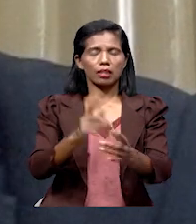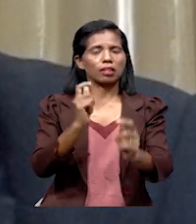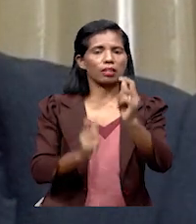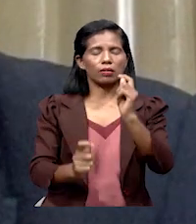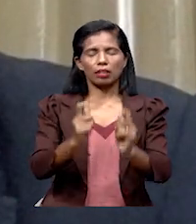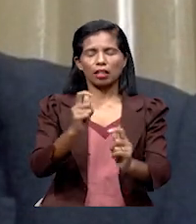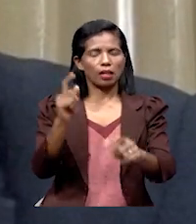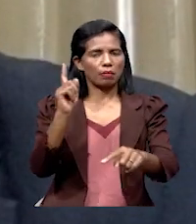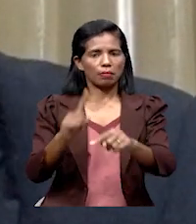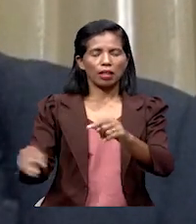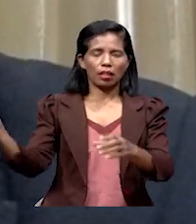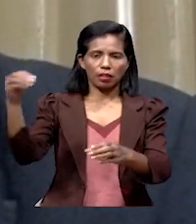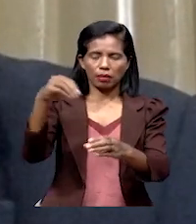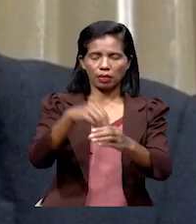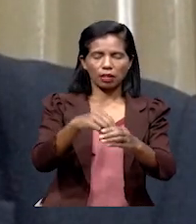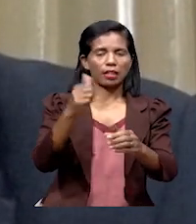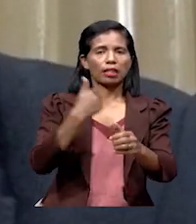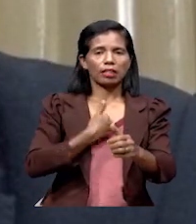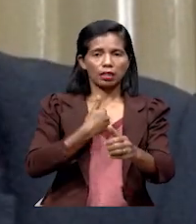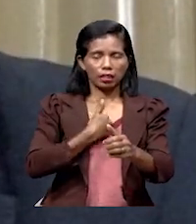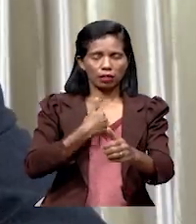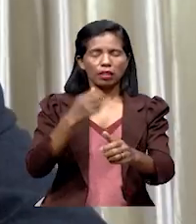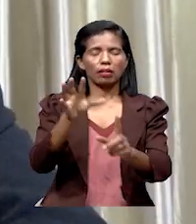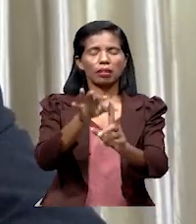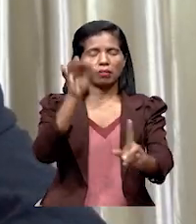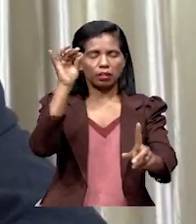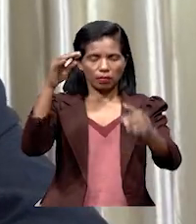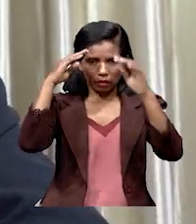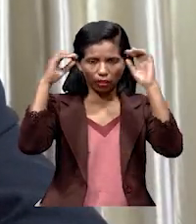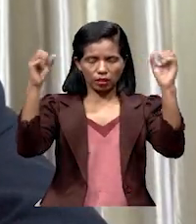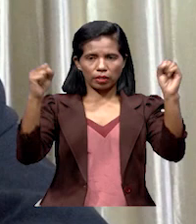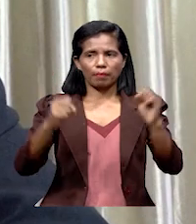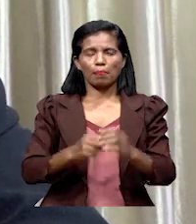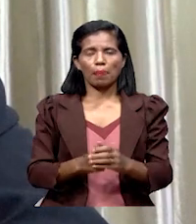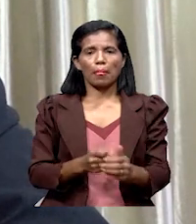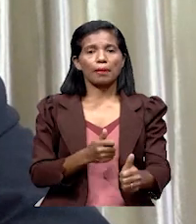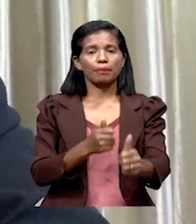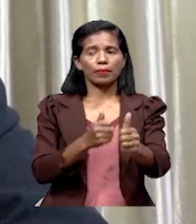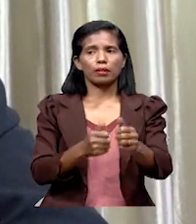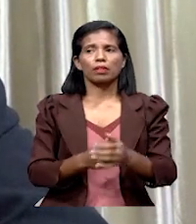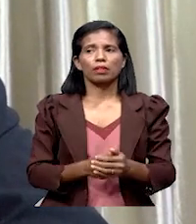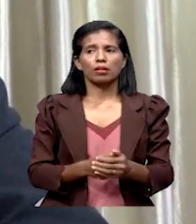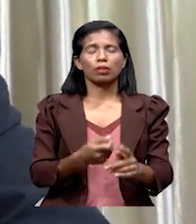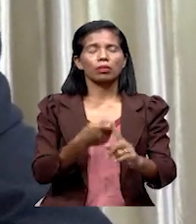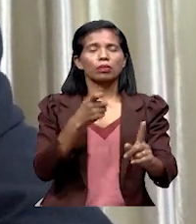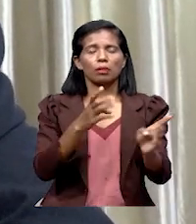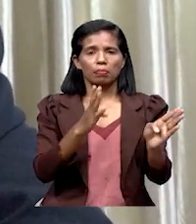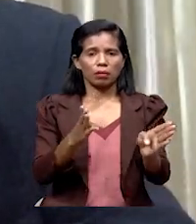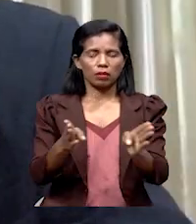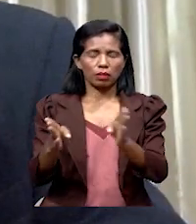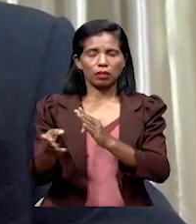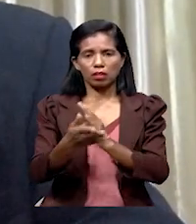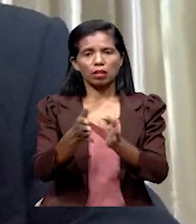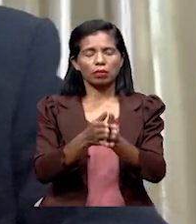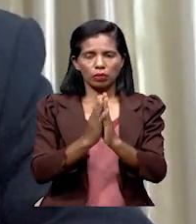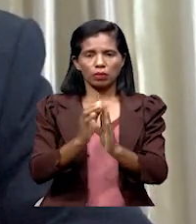bele admiti ona candidato ne atu complete ia lisang presidensial usi prosesu lebe ke tribunal recurso hal